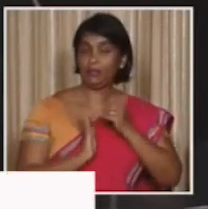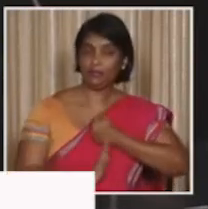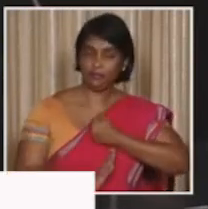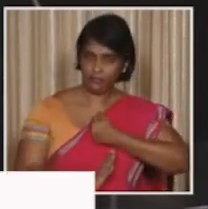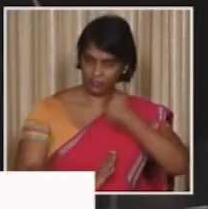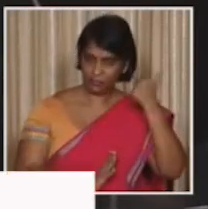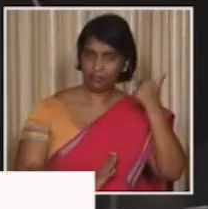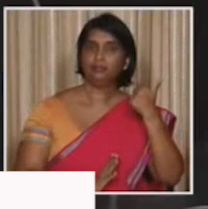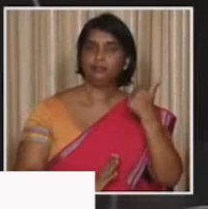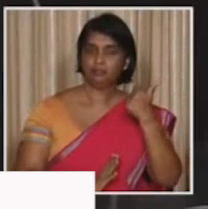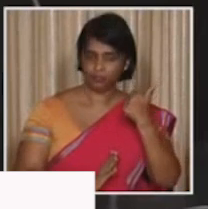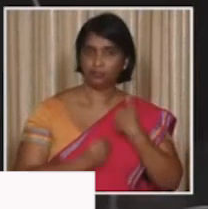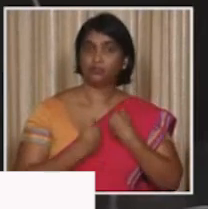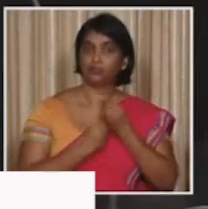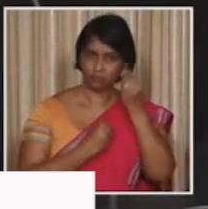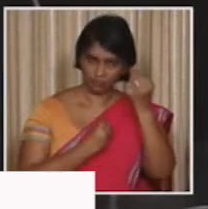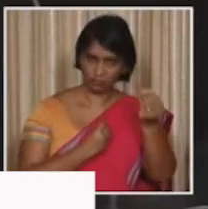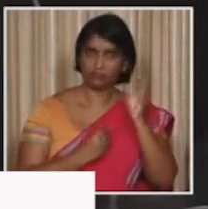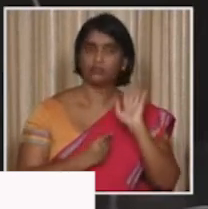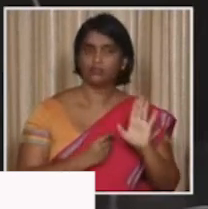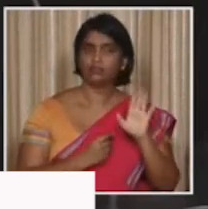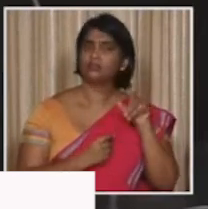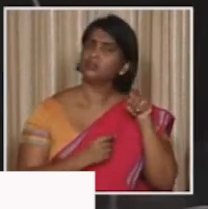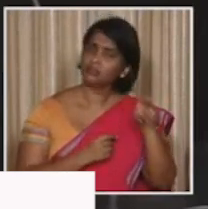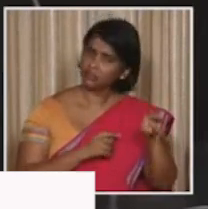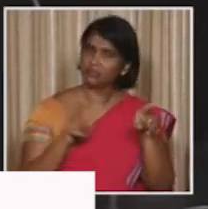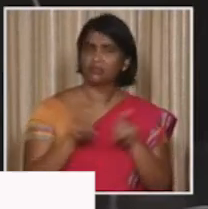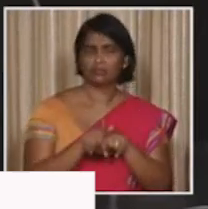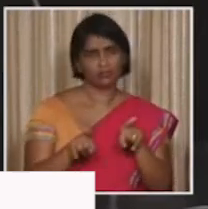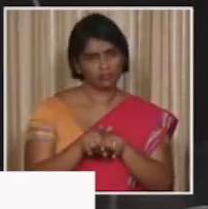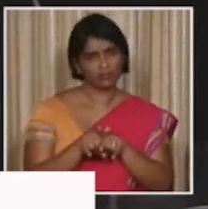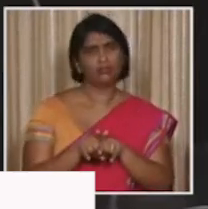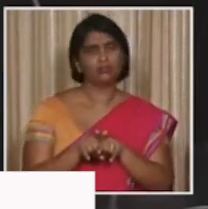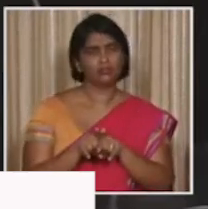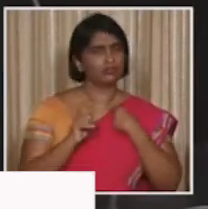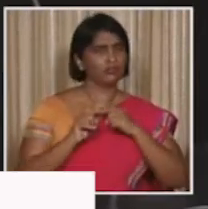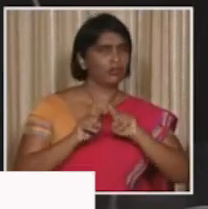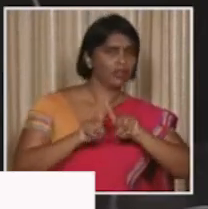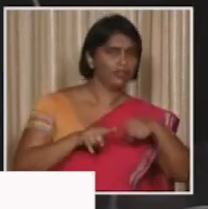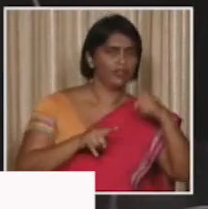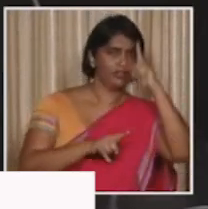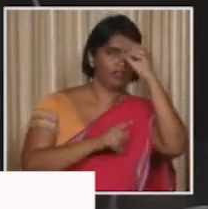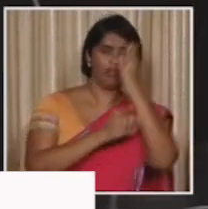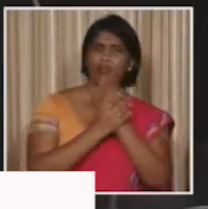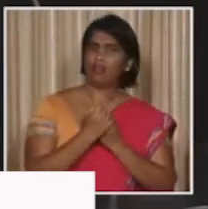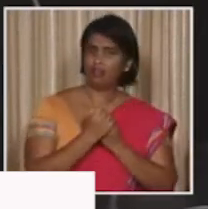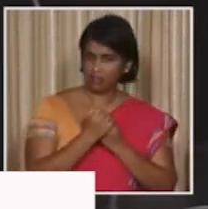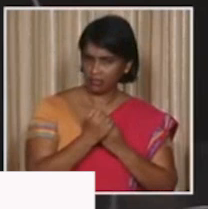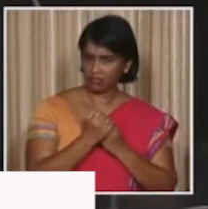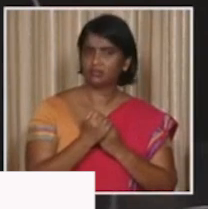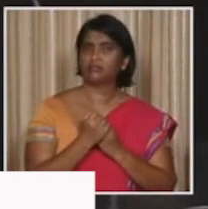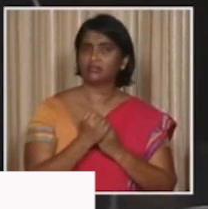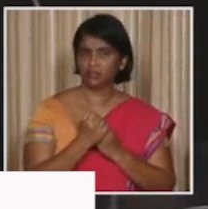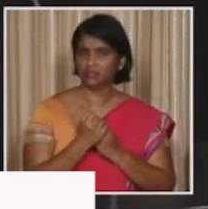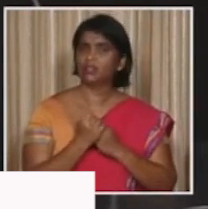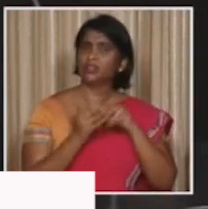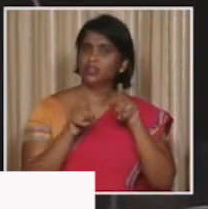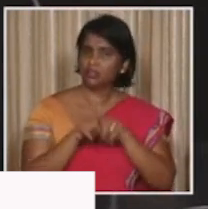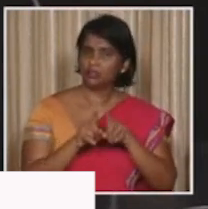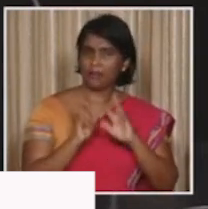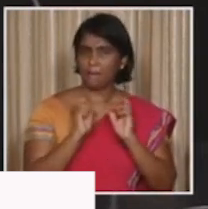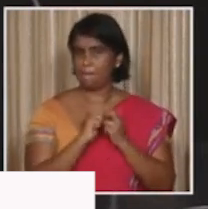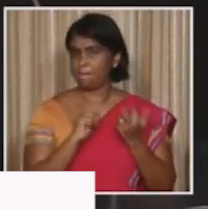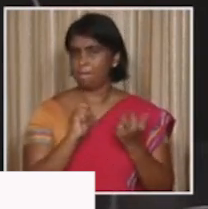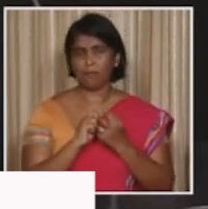அதிலும் குறிப்பாக பாரம்பரியமாக பஞ்ச ஈச்சரங்களோடு இந்த மண்ணுடைய தொன்மம் வரலாற்றுக்கு அடிப்படையாக இருக்கின்ற சிவபெருமான் மீது நீங்கள் வைத்திருக்கிற